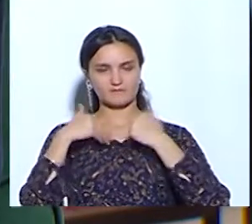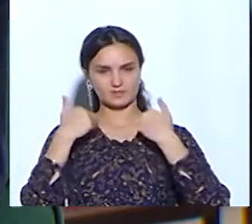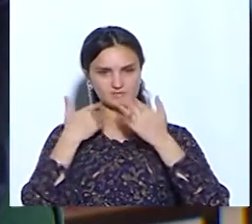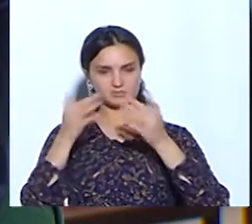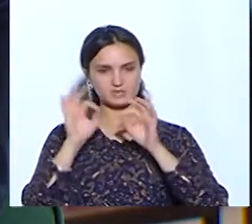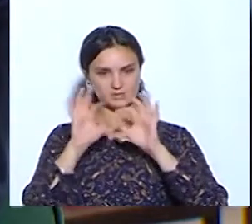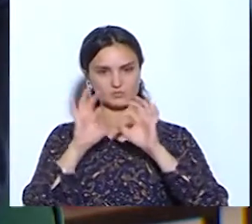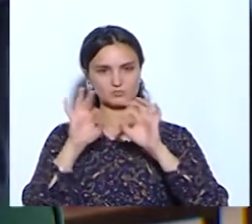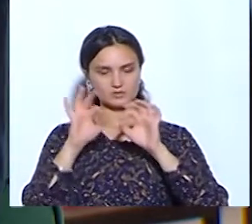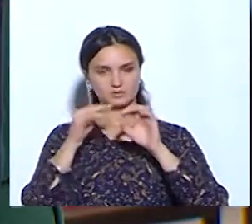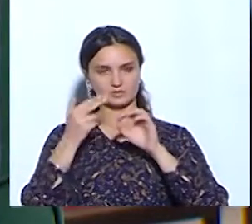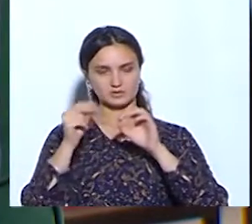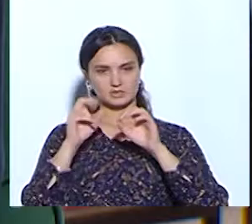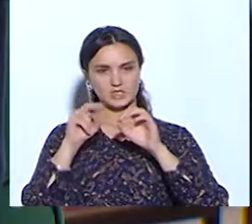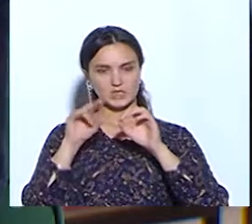საუბარი.